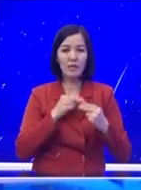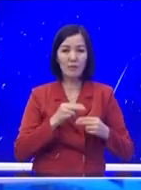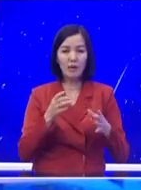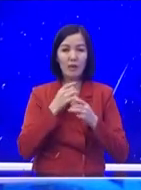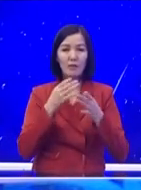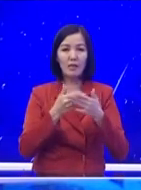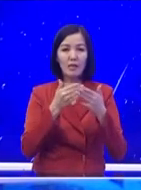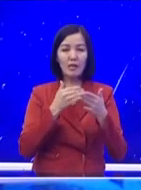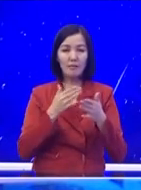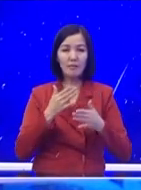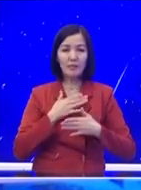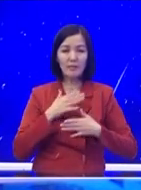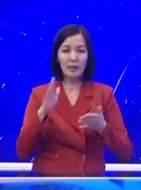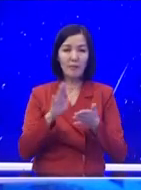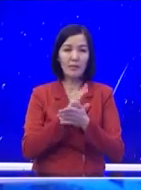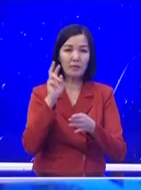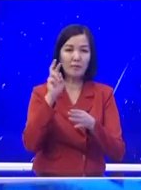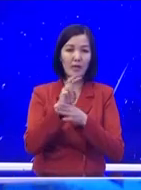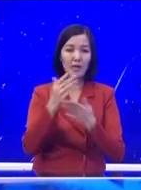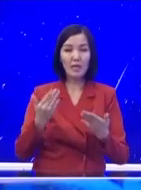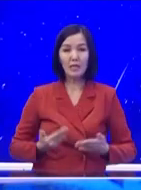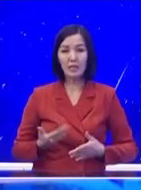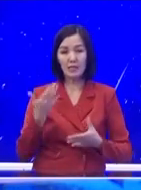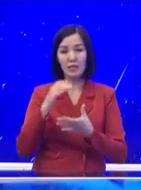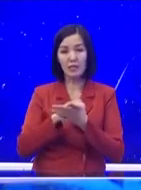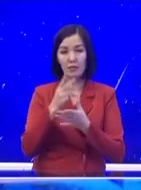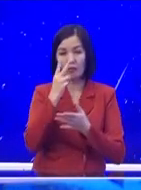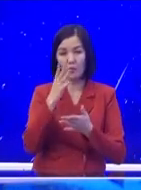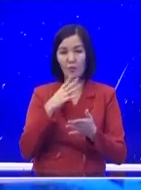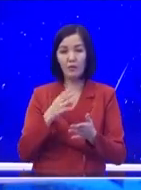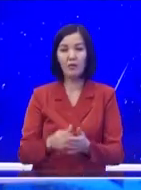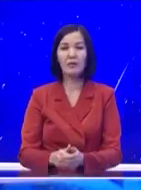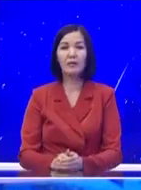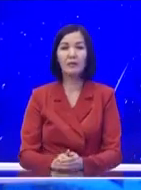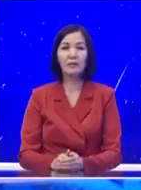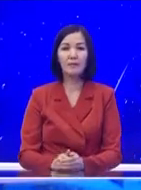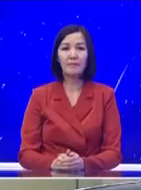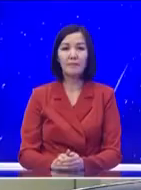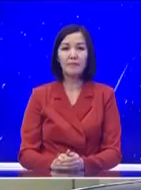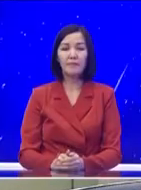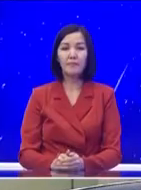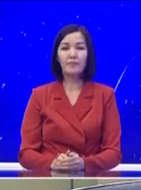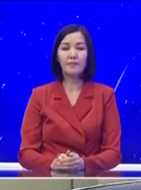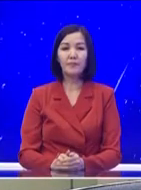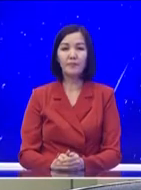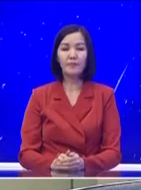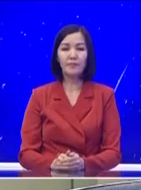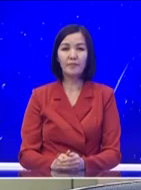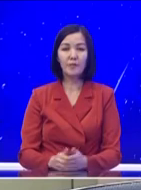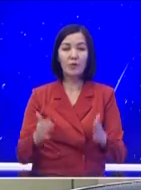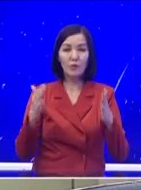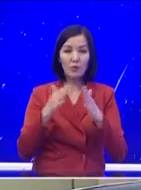Мереке қарсаңында әріптесіміз басылымға барып, арулардың тыныс тіршілігін көріп қайтты. Үйді бүтіндейтін